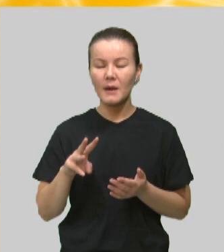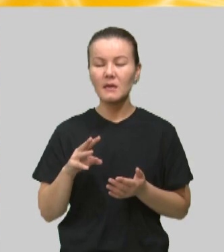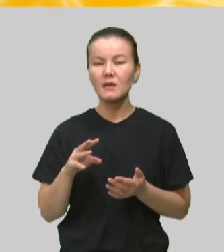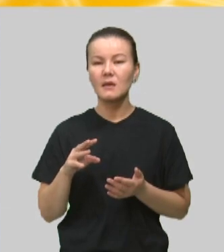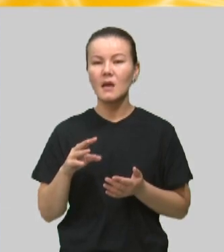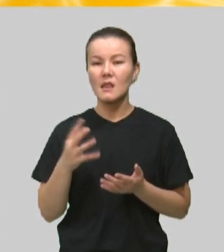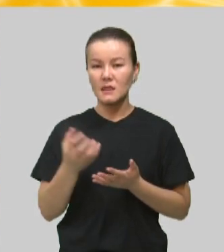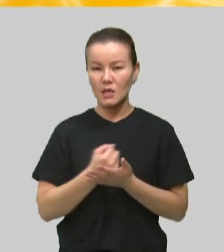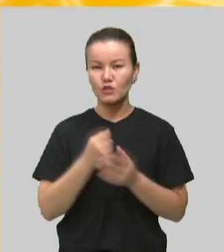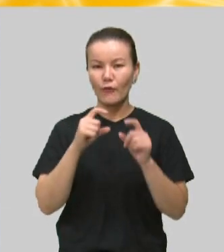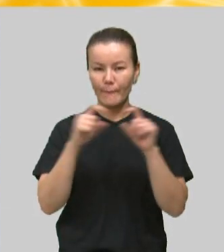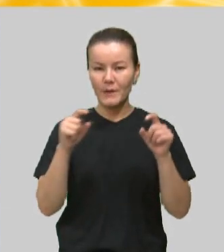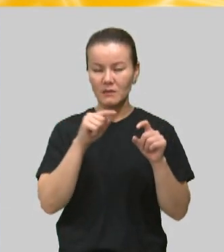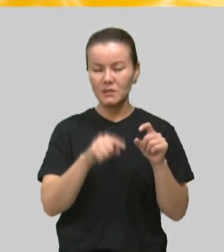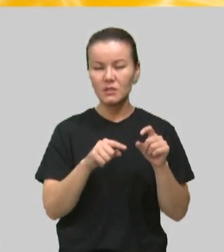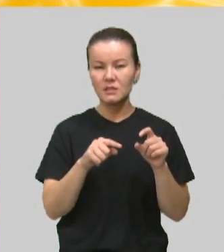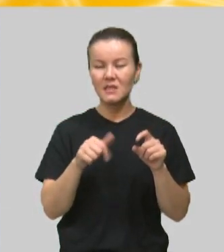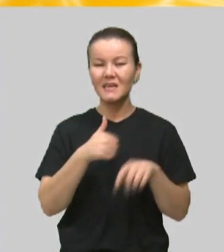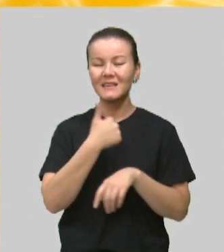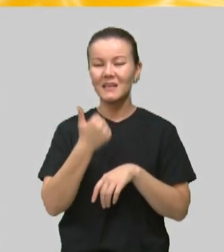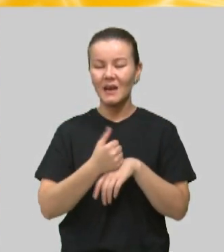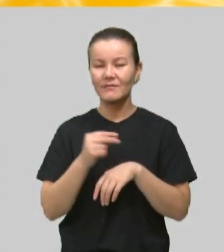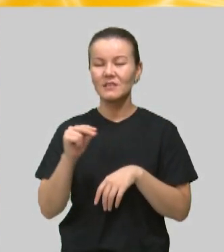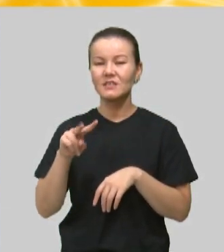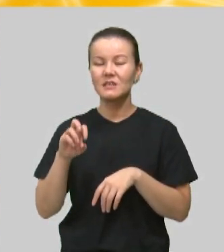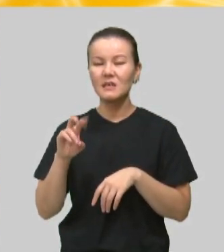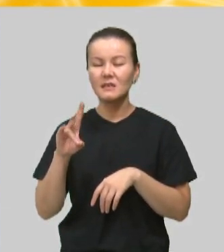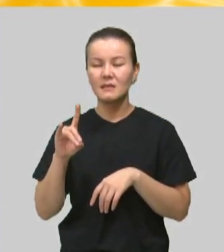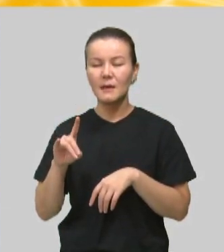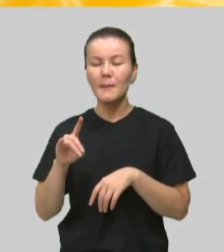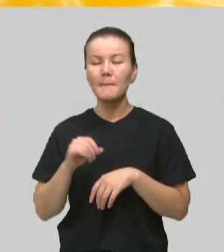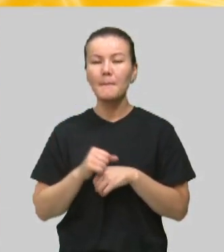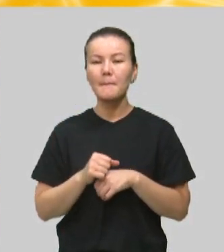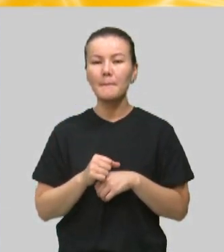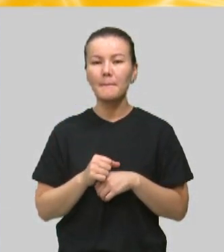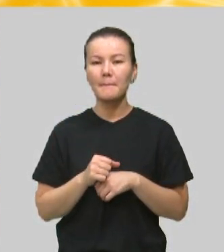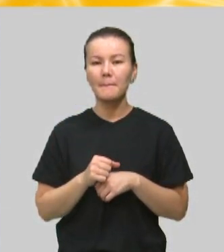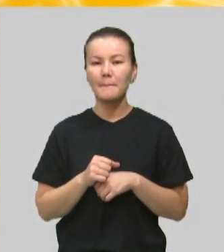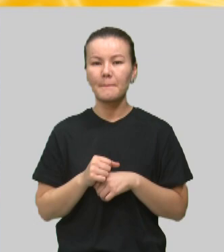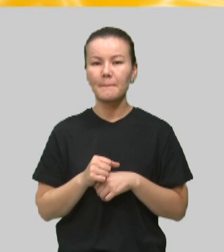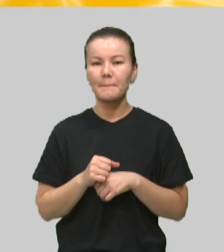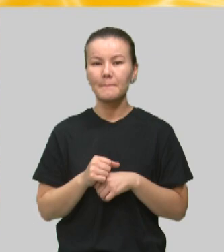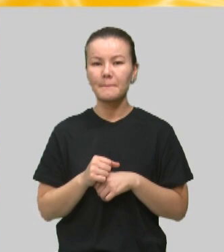Найдем в предложении главные члены.